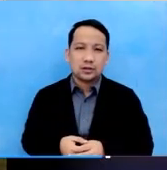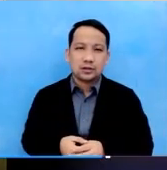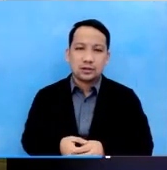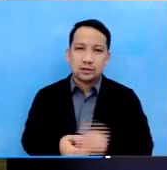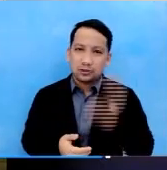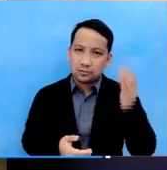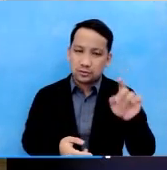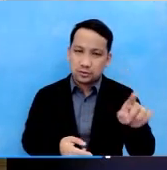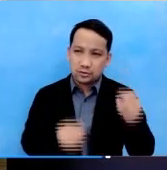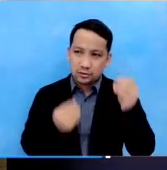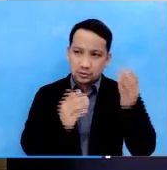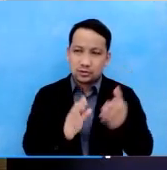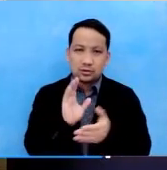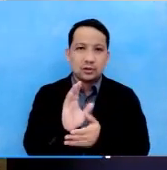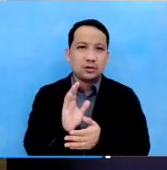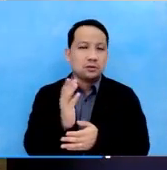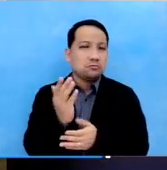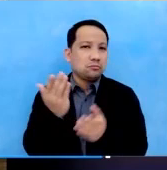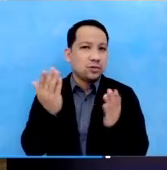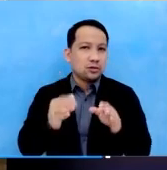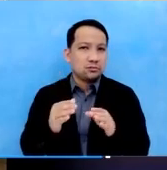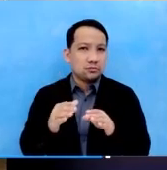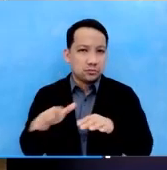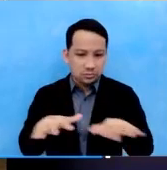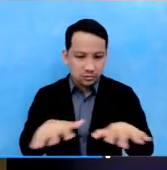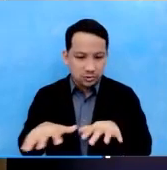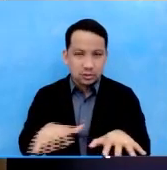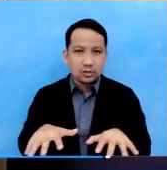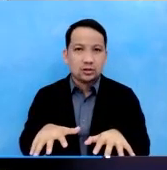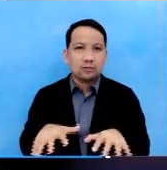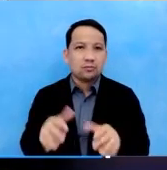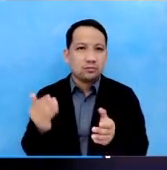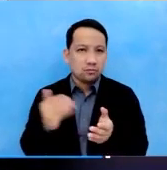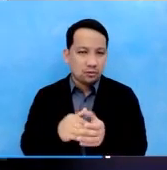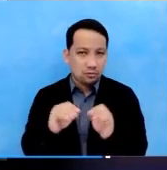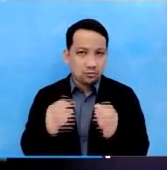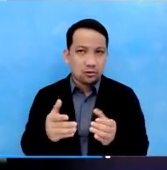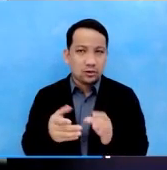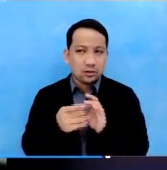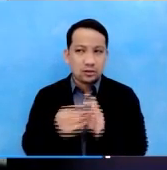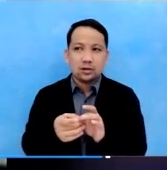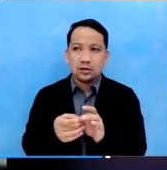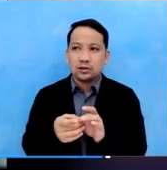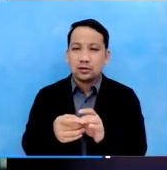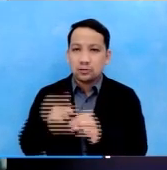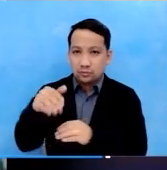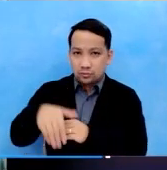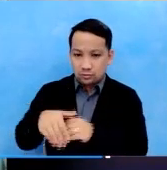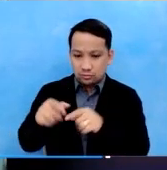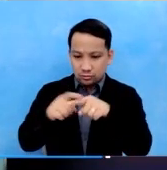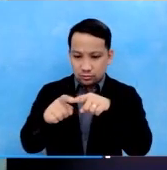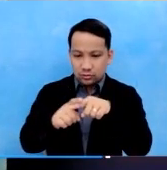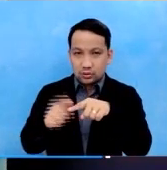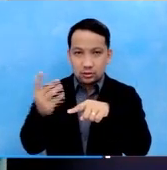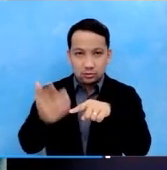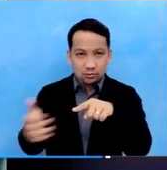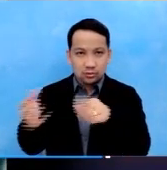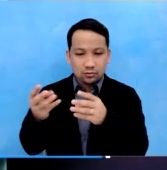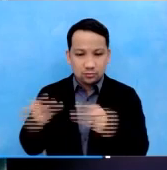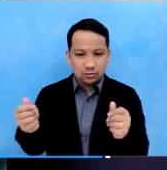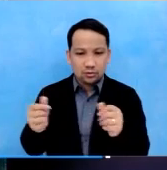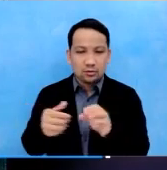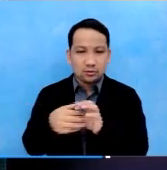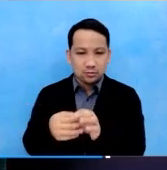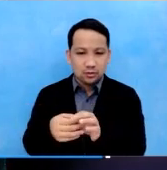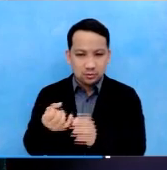Pagkatapos po ng lindol o habang lumilindol, nawala po yung kuryente kagabi. Pero pagkalipas lang po ng